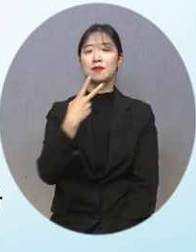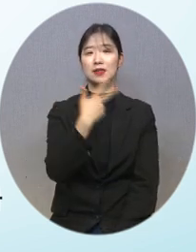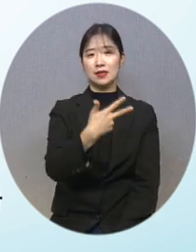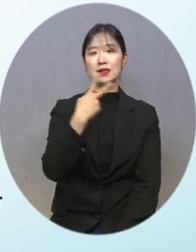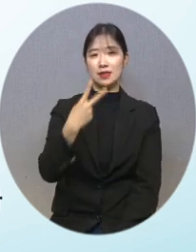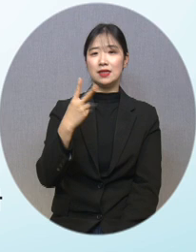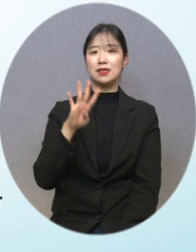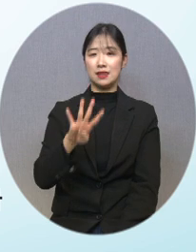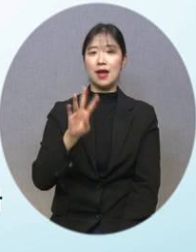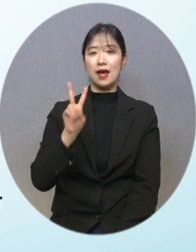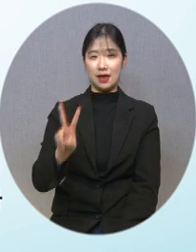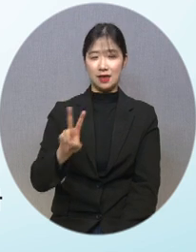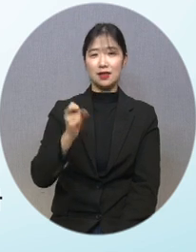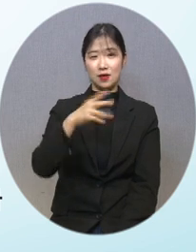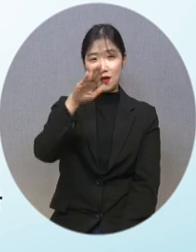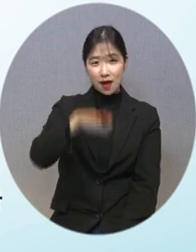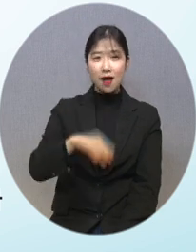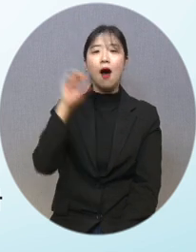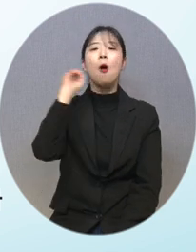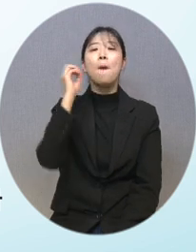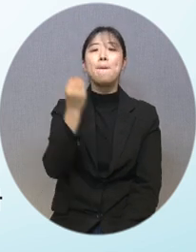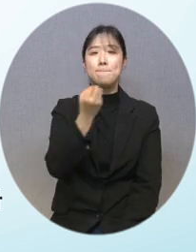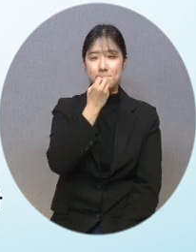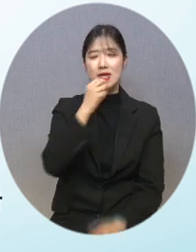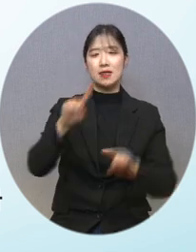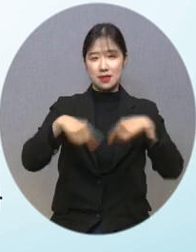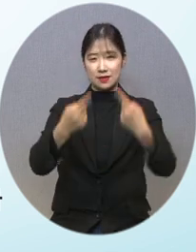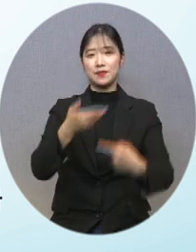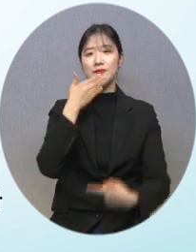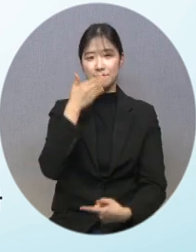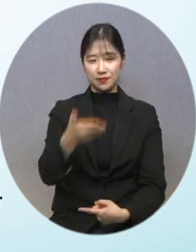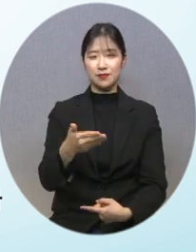070-7733-7242 또는 하단의 홈페이지로 참여하면